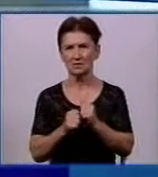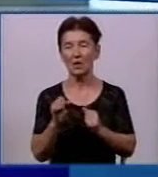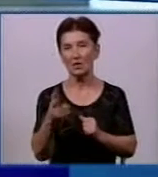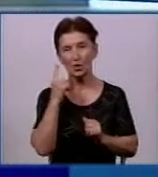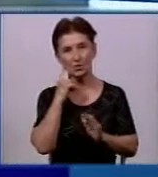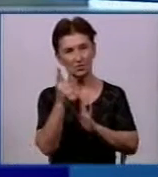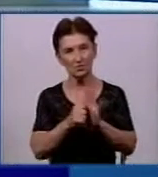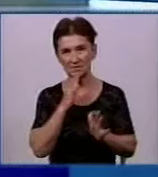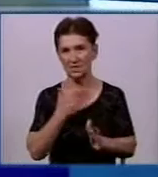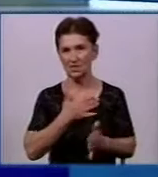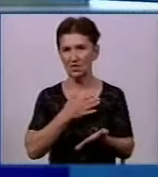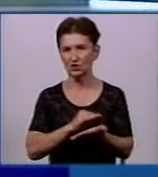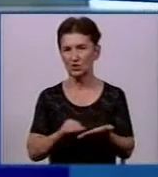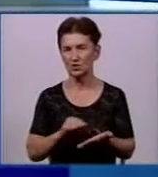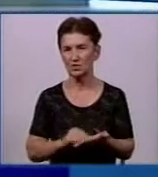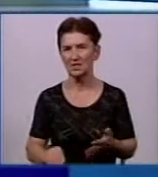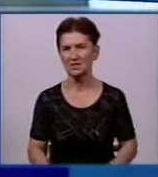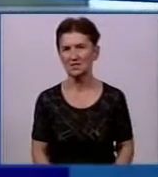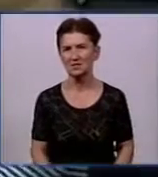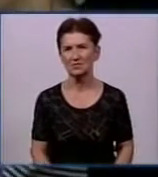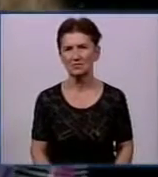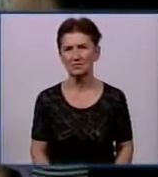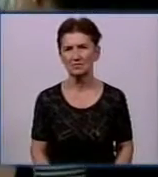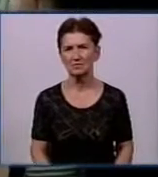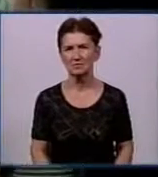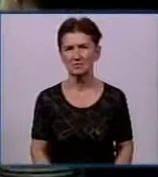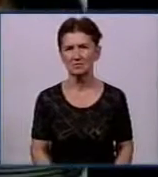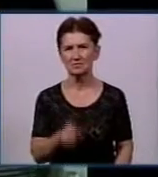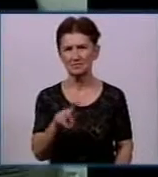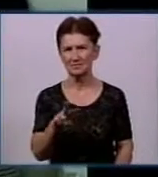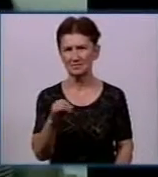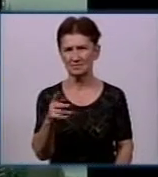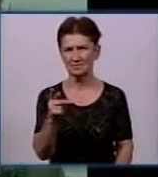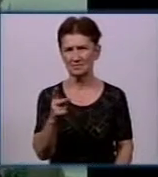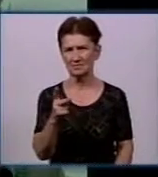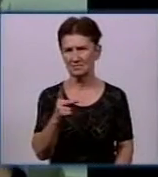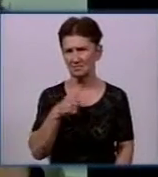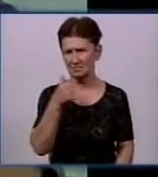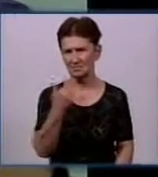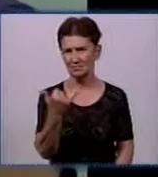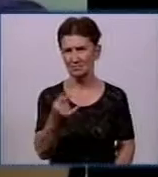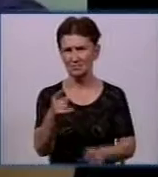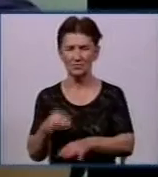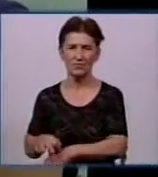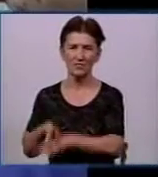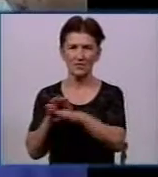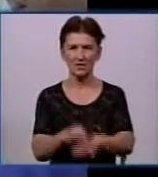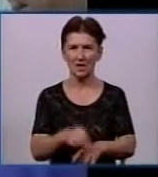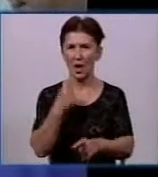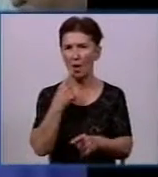наша колега із Сум Юлія Ніколаєва. Марійці 1,5 року. Сьогодні її батьки привели на пробу